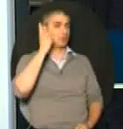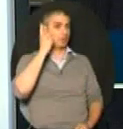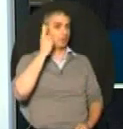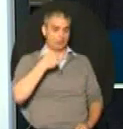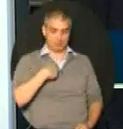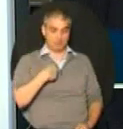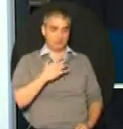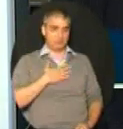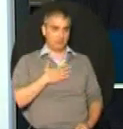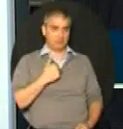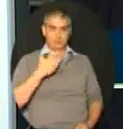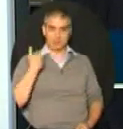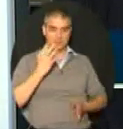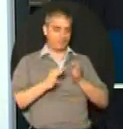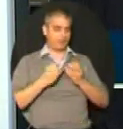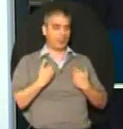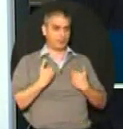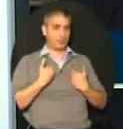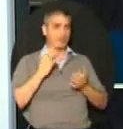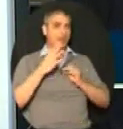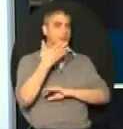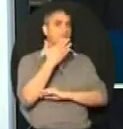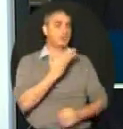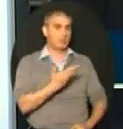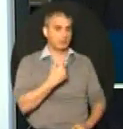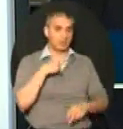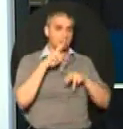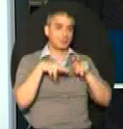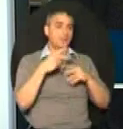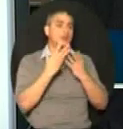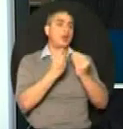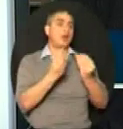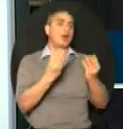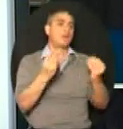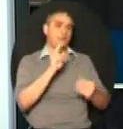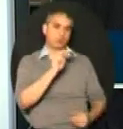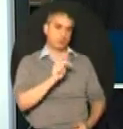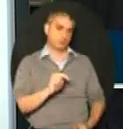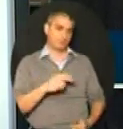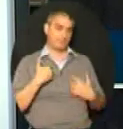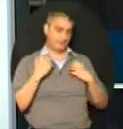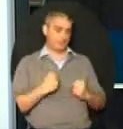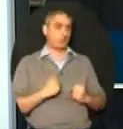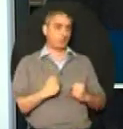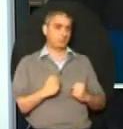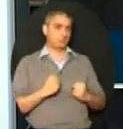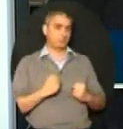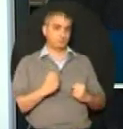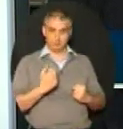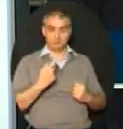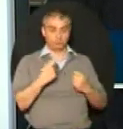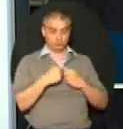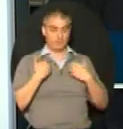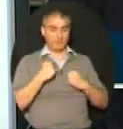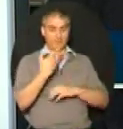של אני, שהייתי פרקליטה בפרקליטות המדינה, טיפלתי בהרבה מאוד נושאים ביטחוניים, שקשורים